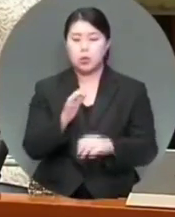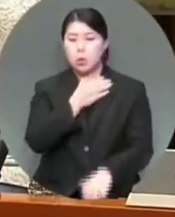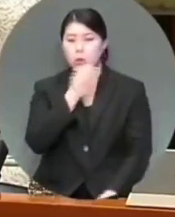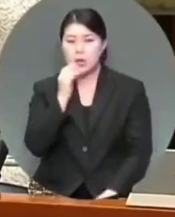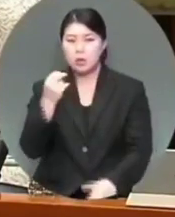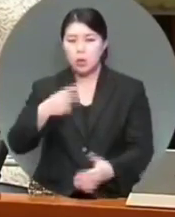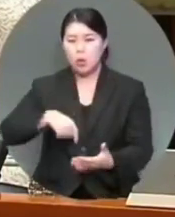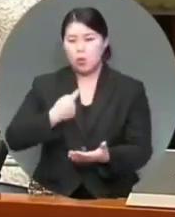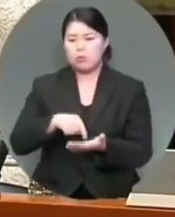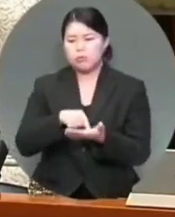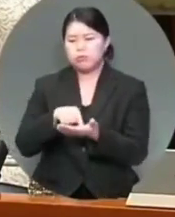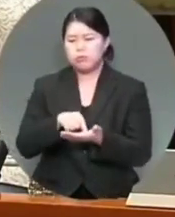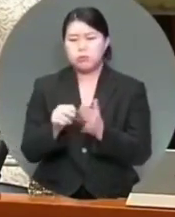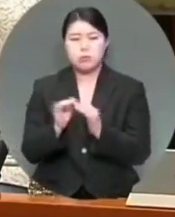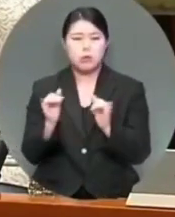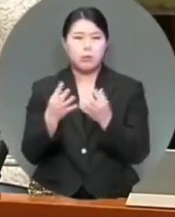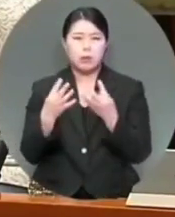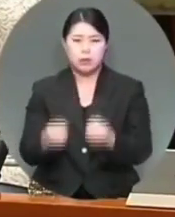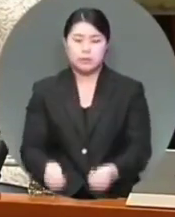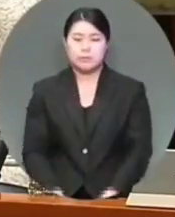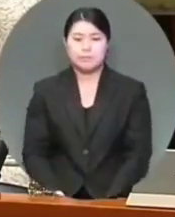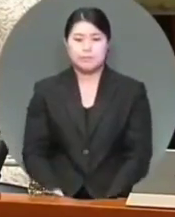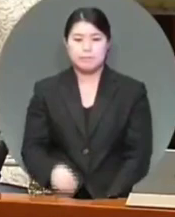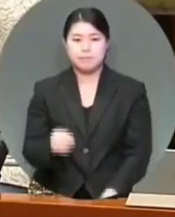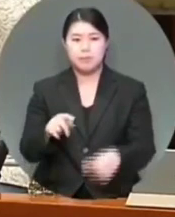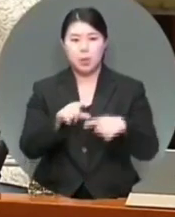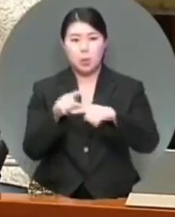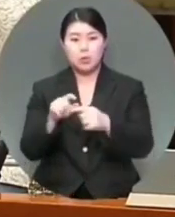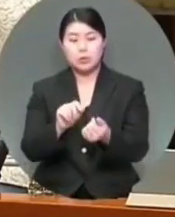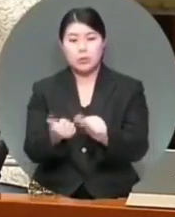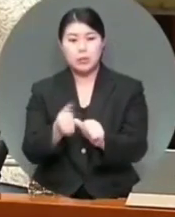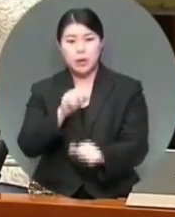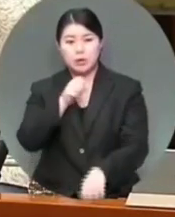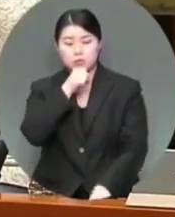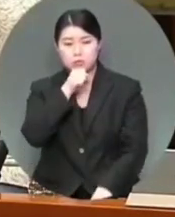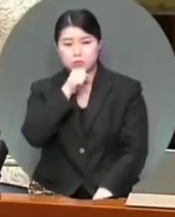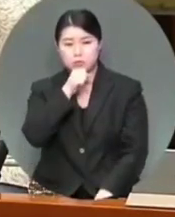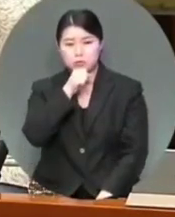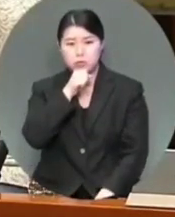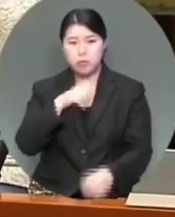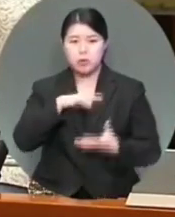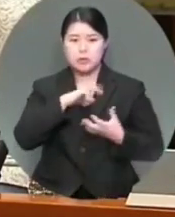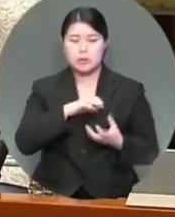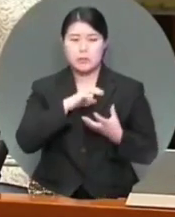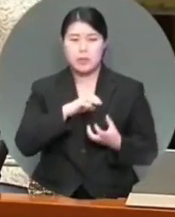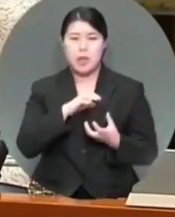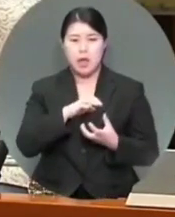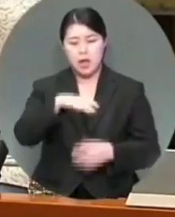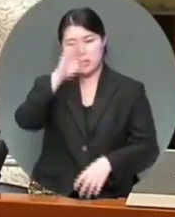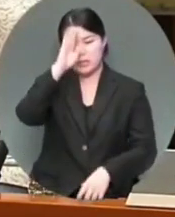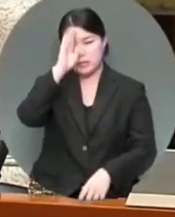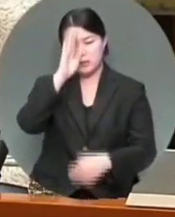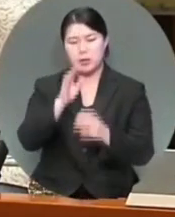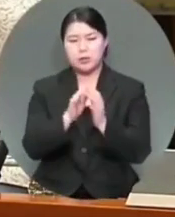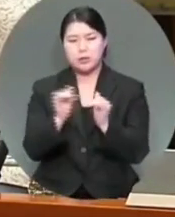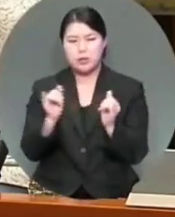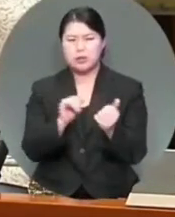독거 비율도 높고요. 표준화 사망률, 심내혈관 질환자 사망률이